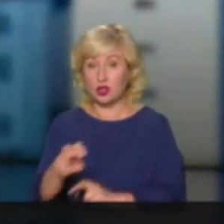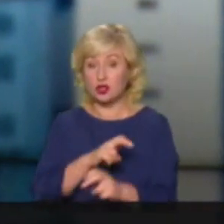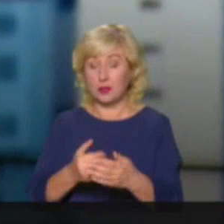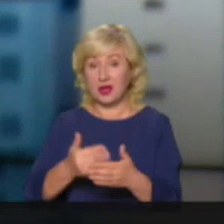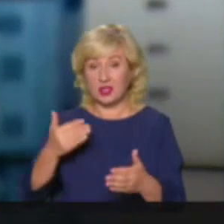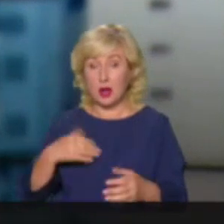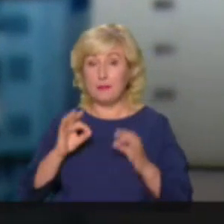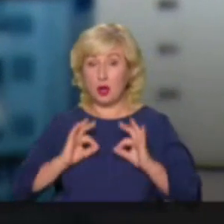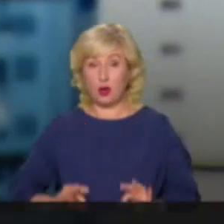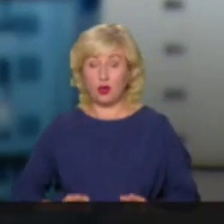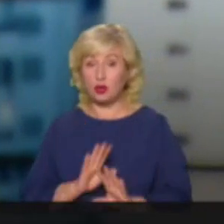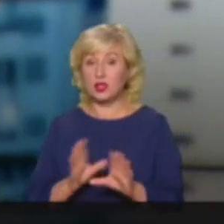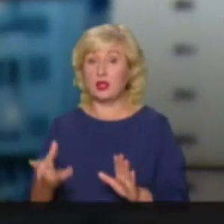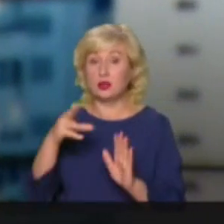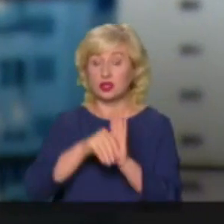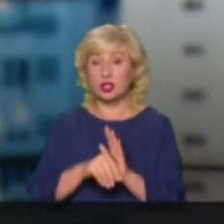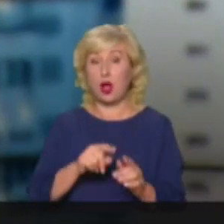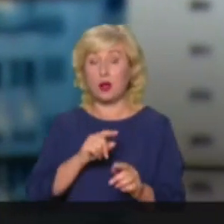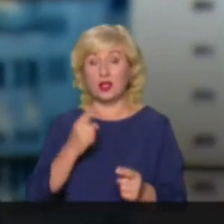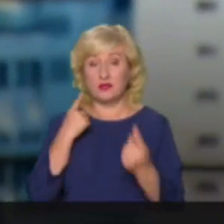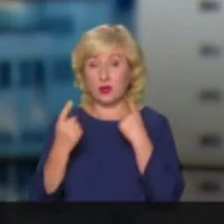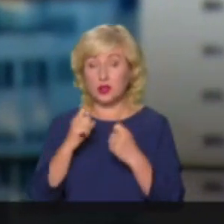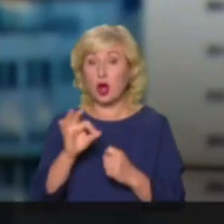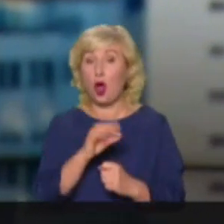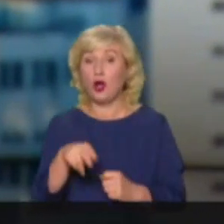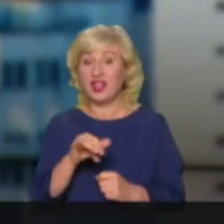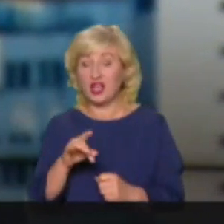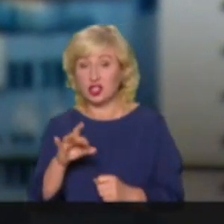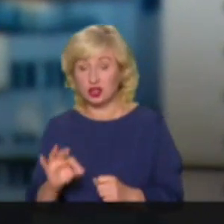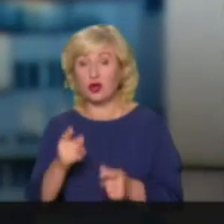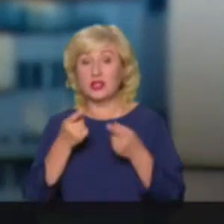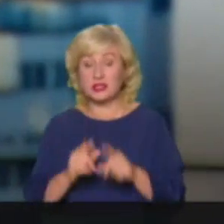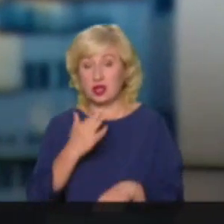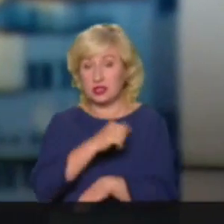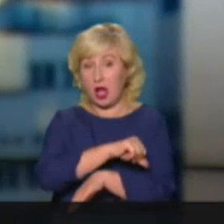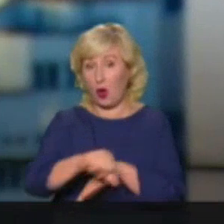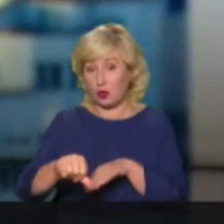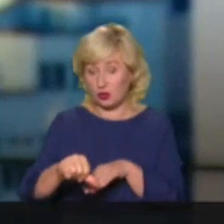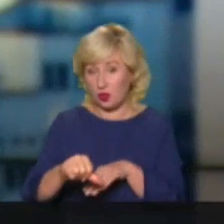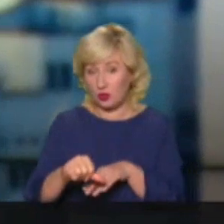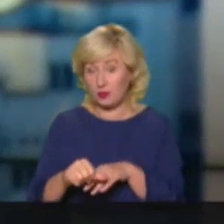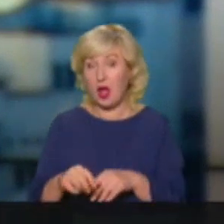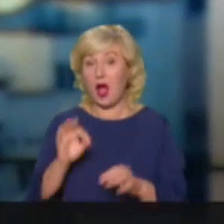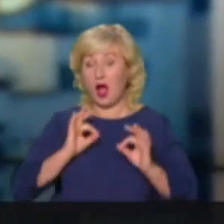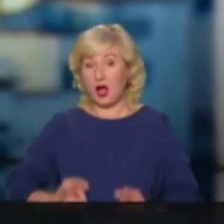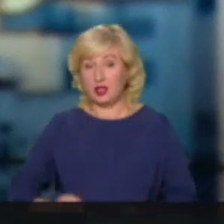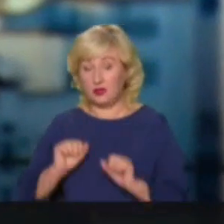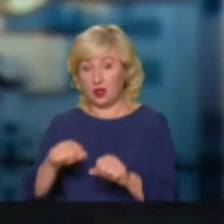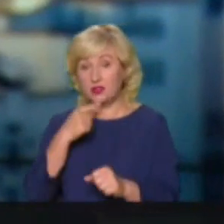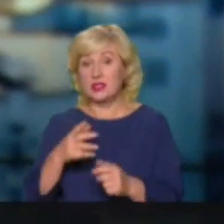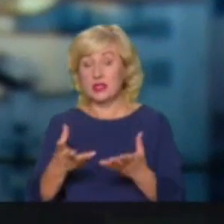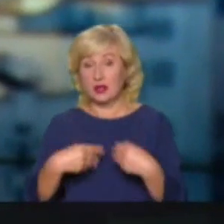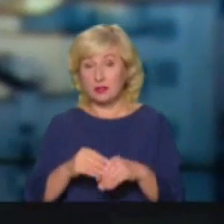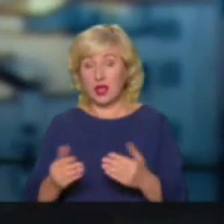Мовляв, прокурор не долучила оперативну інформацію, що Одарченко дійсно за кордоном. Також адвокати кажуть, що сім'я Одарченка мешкає